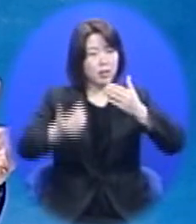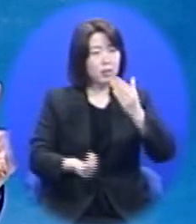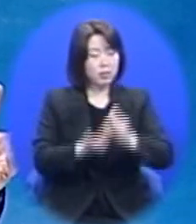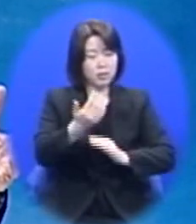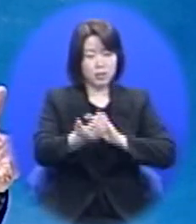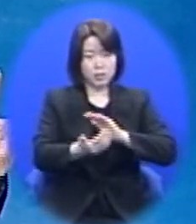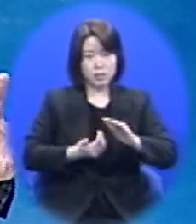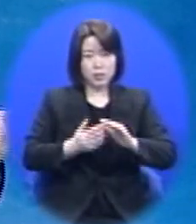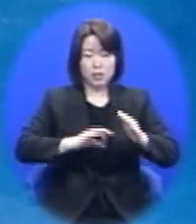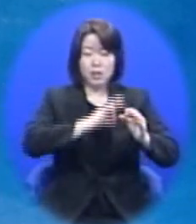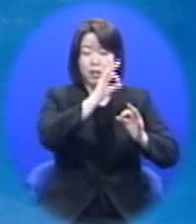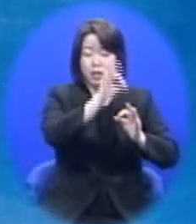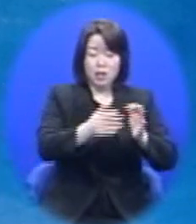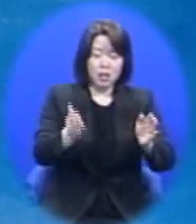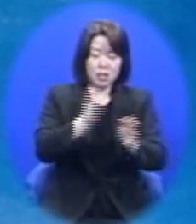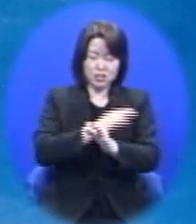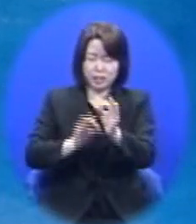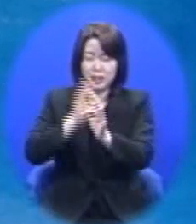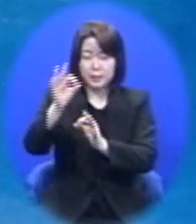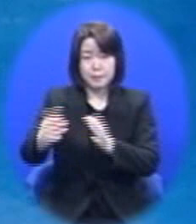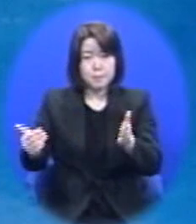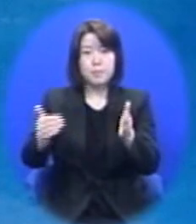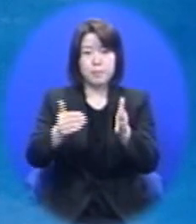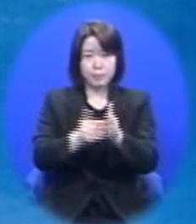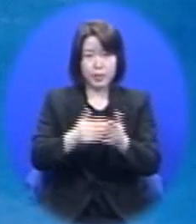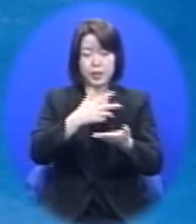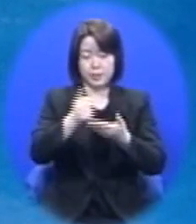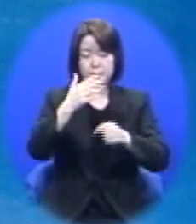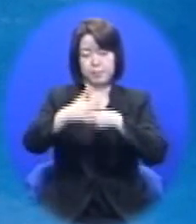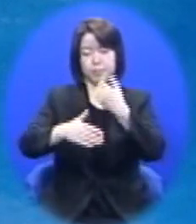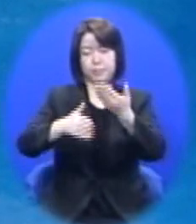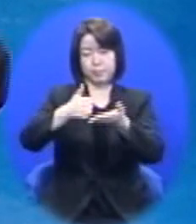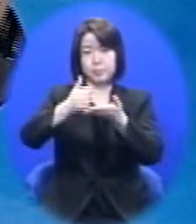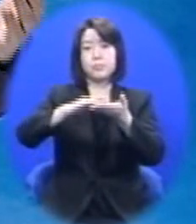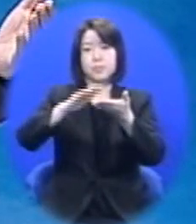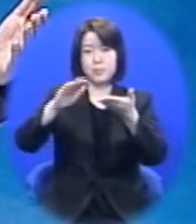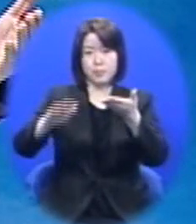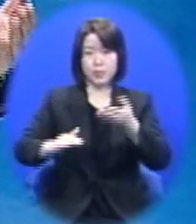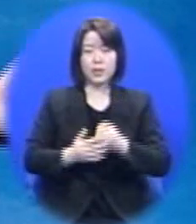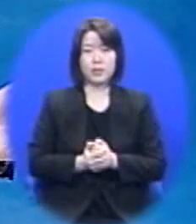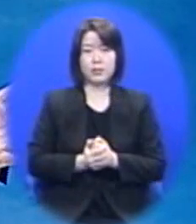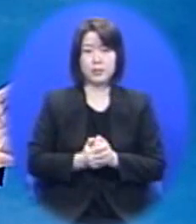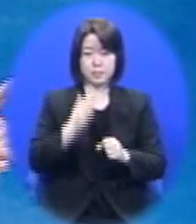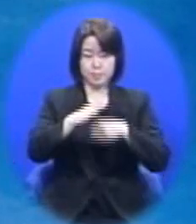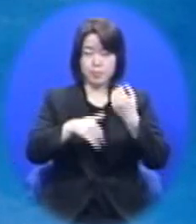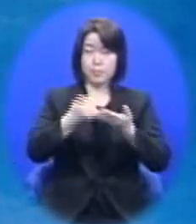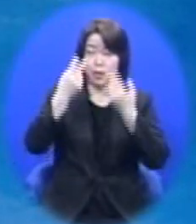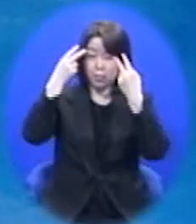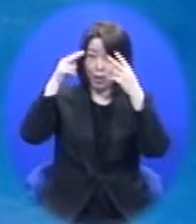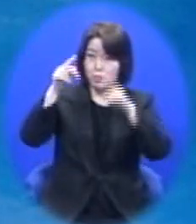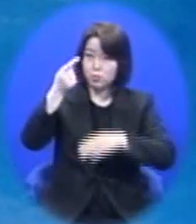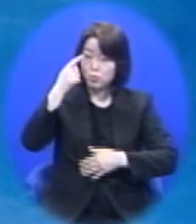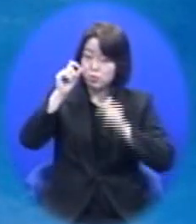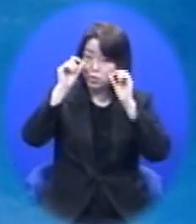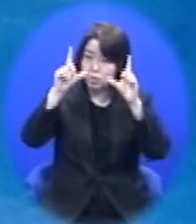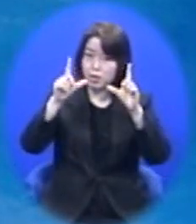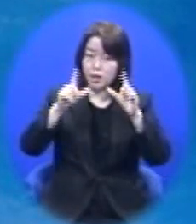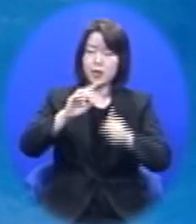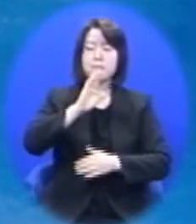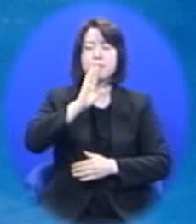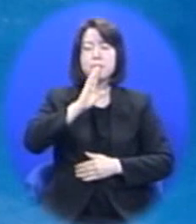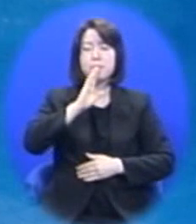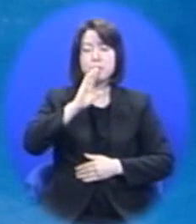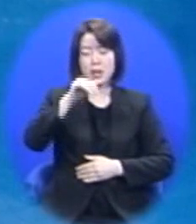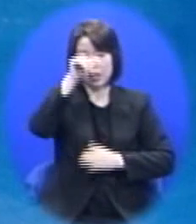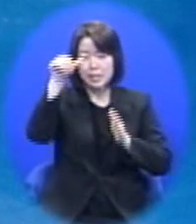영원부터 영원까지 주님은 하나님이십니다. 하나님을 바라보는 눈이 뜨여야 비로소 인생을 알게